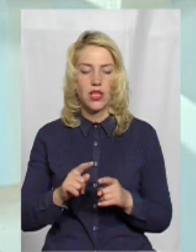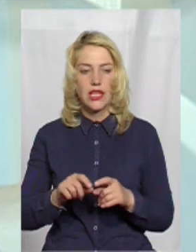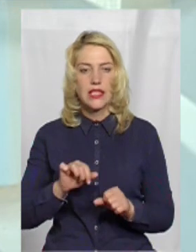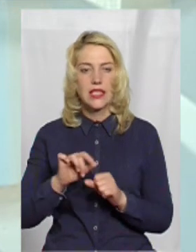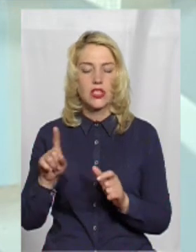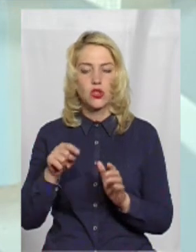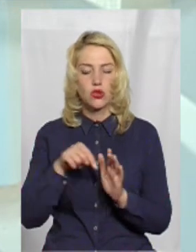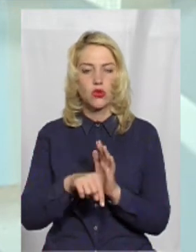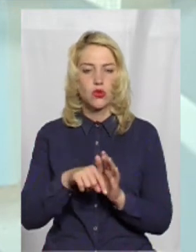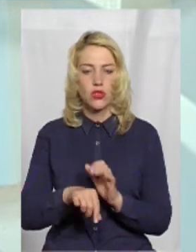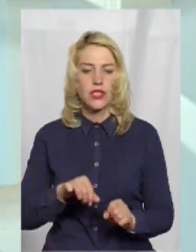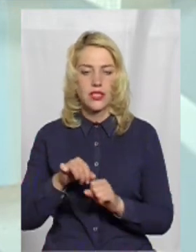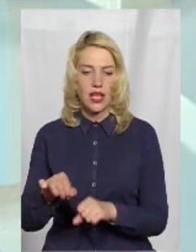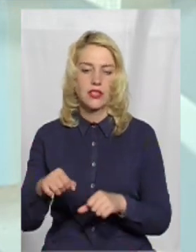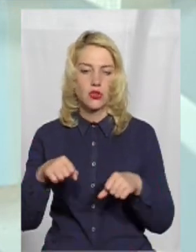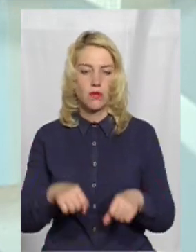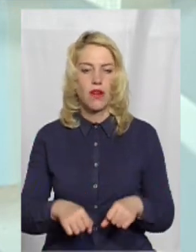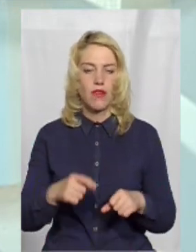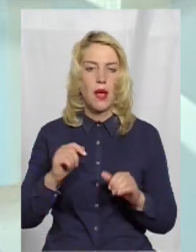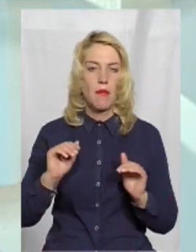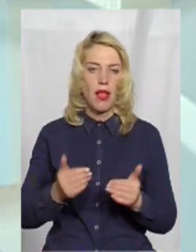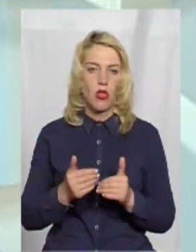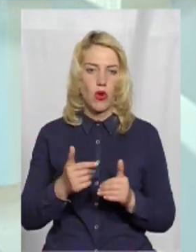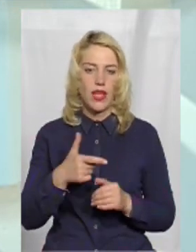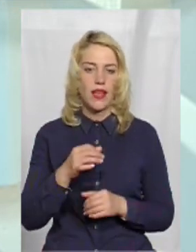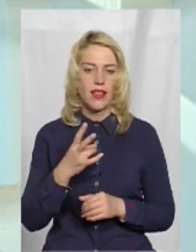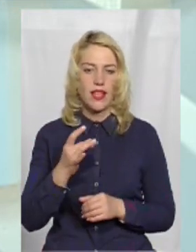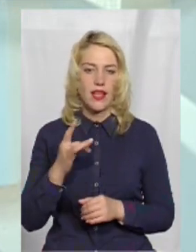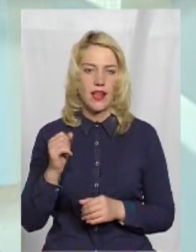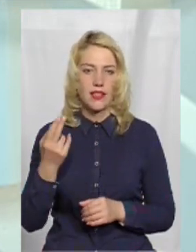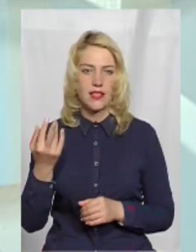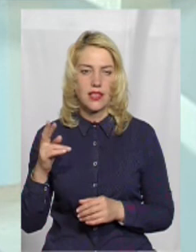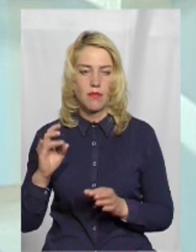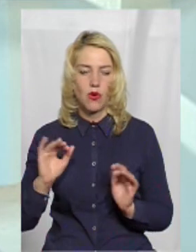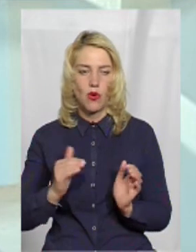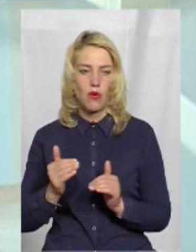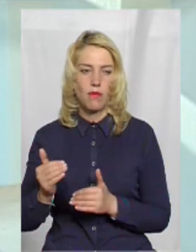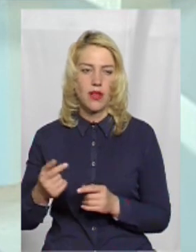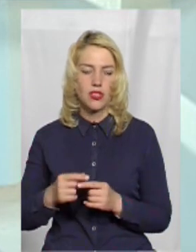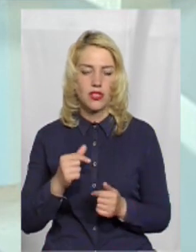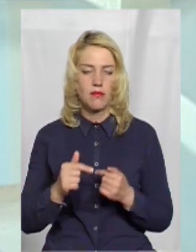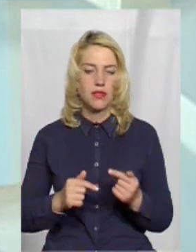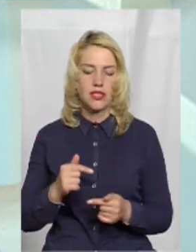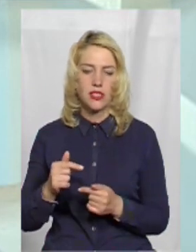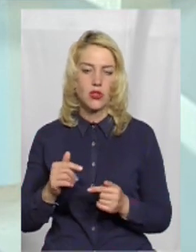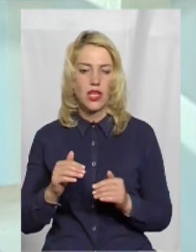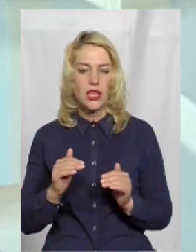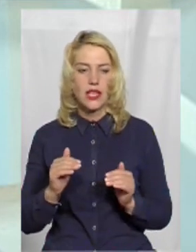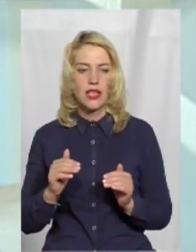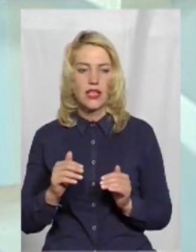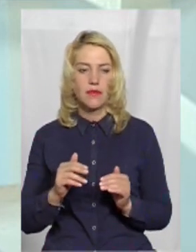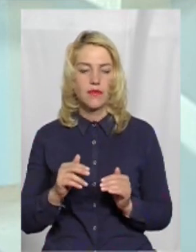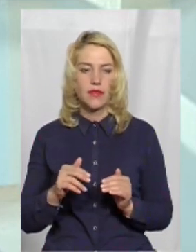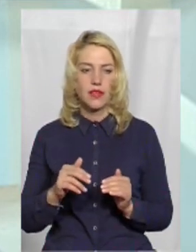прав малої генерації, тобто відповідно до того закону, який я говорив про обмеження бізнесу станцій малих, то